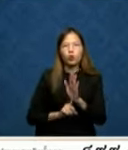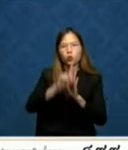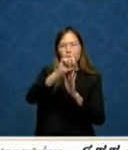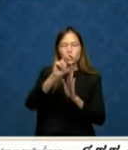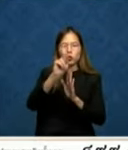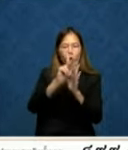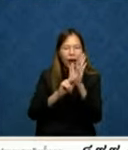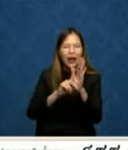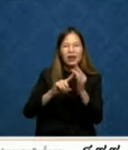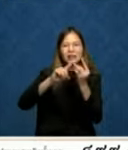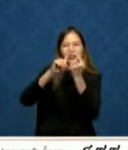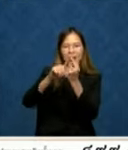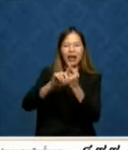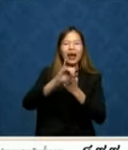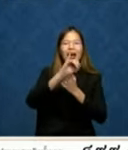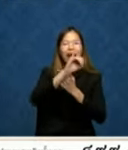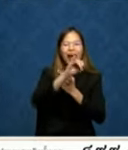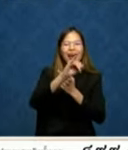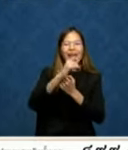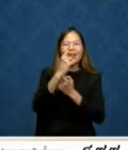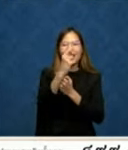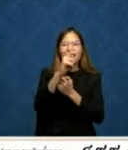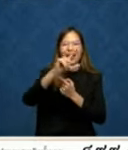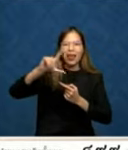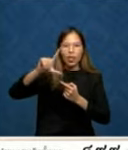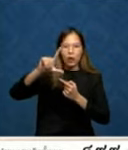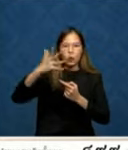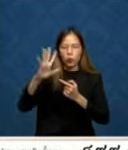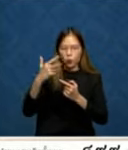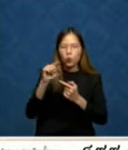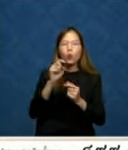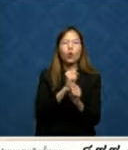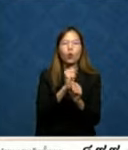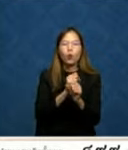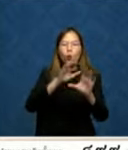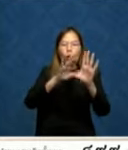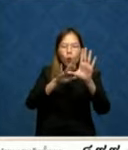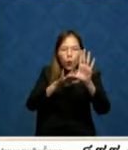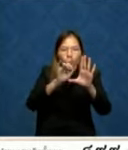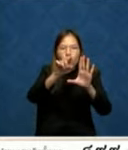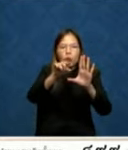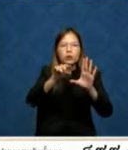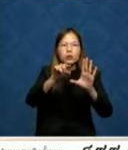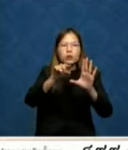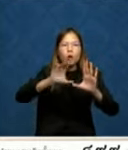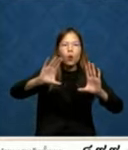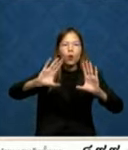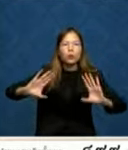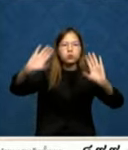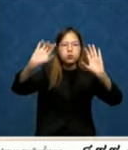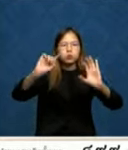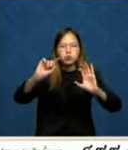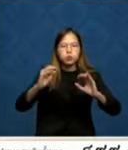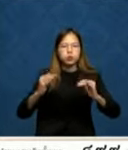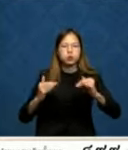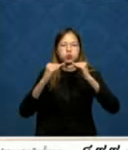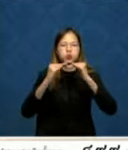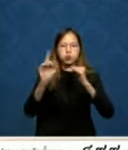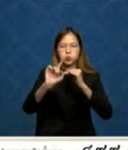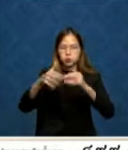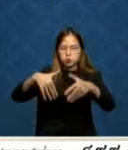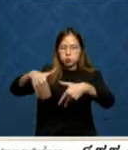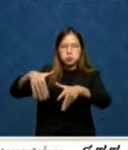ายกำหนดนั่นก็คือ IAL นะครับทำให้ธุรกรรมบนทางรัฐเนี่ยเทียบเท่ากับการที่ประ